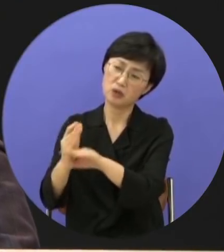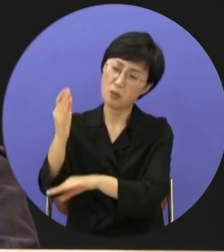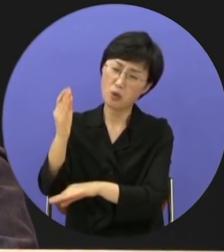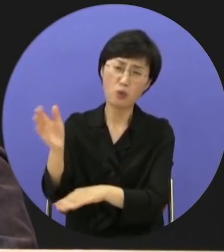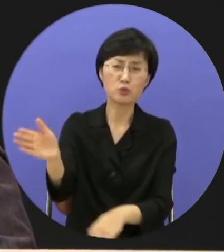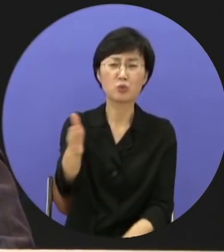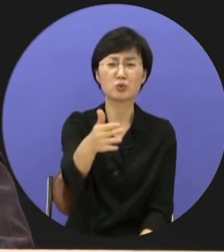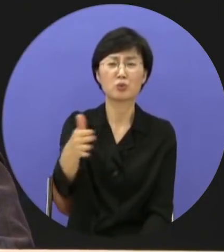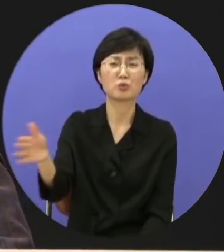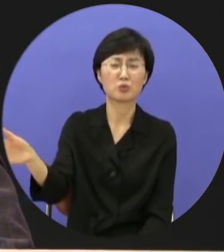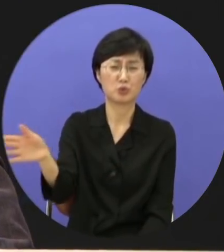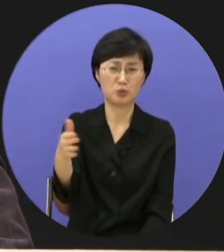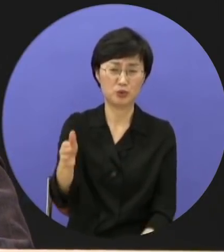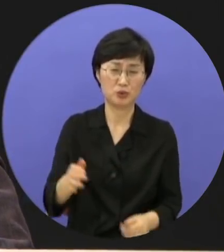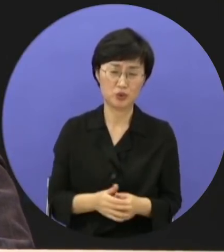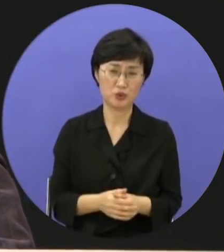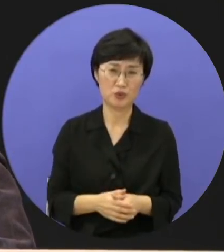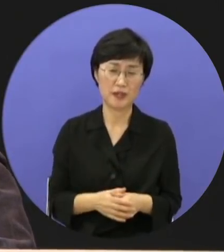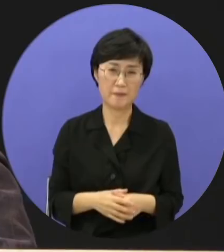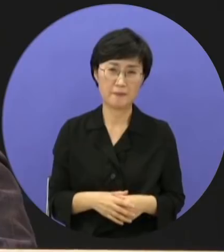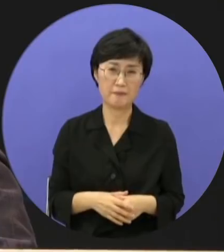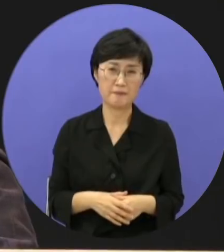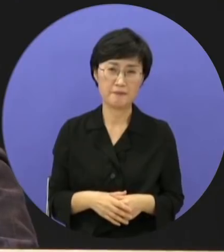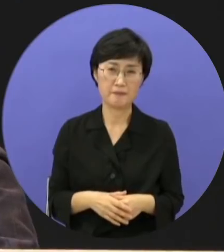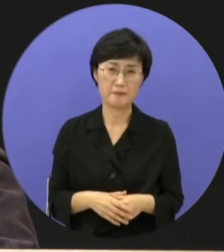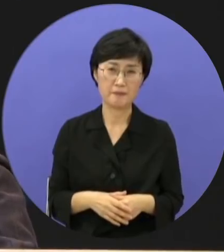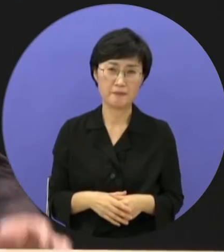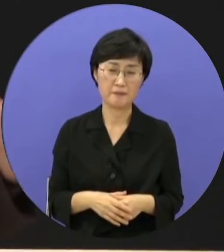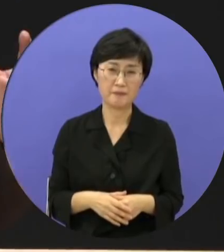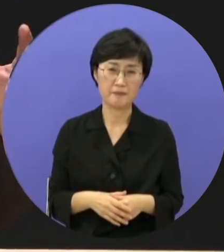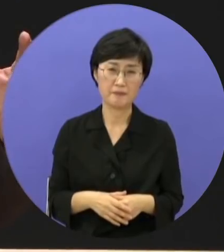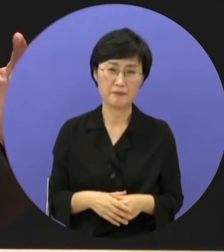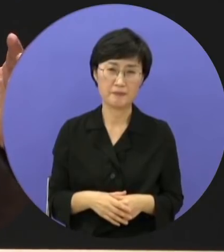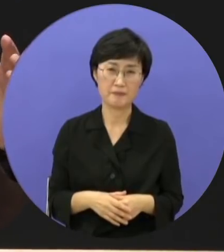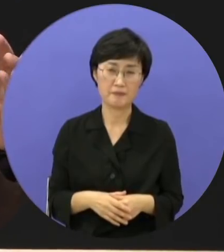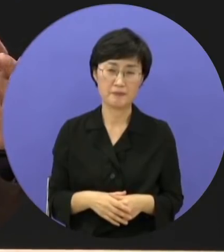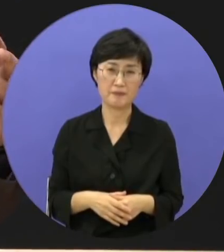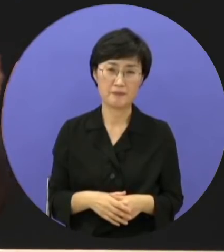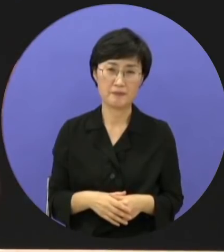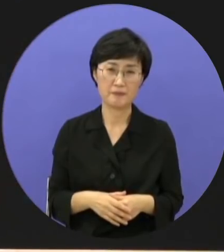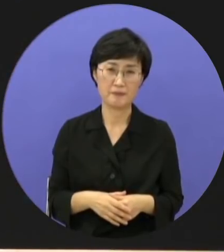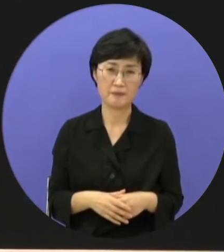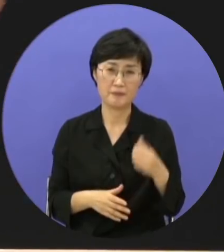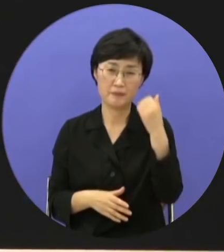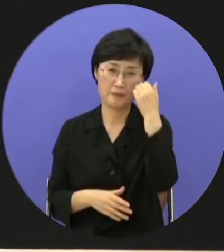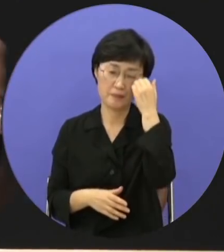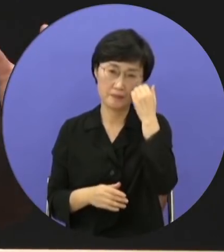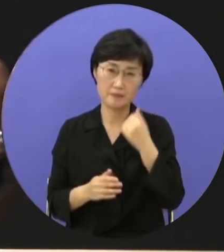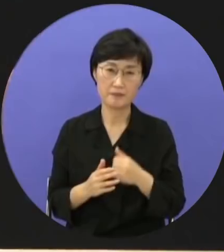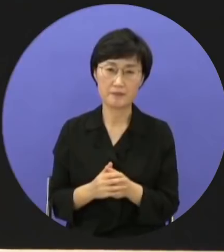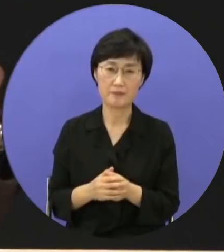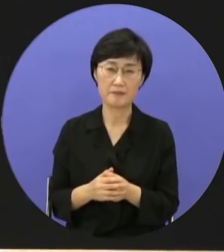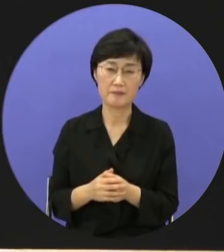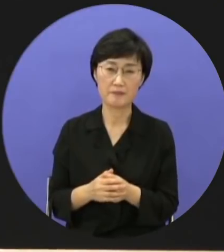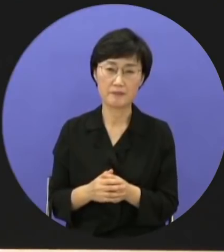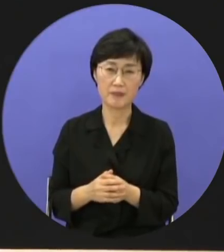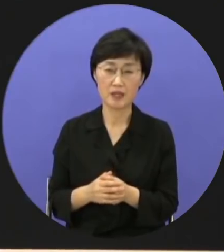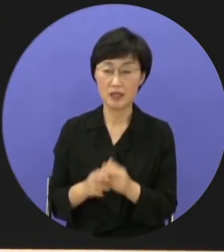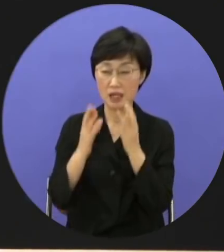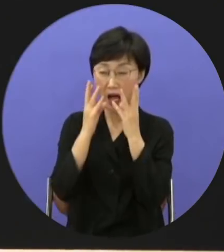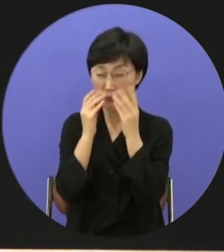places, hundreds, thousands of people accessed that sermon. 뭐 이렇게 5만 가 막 다